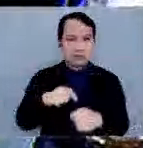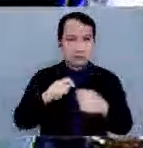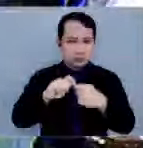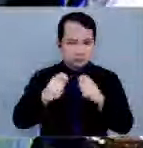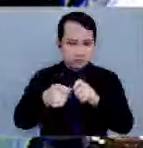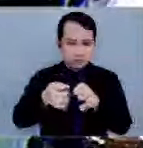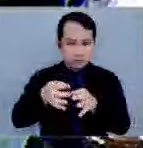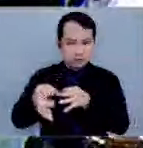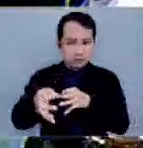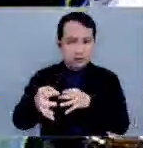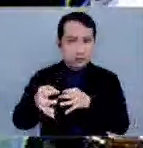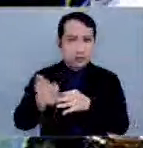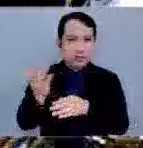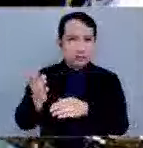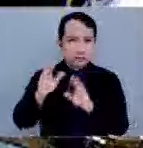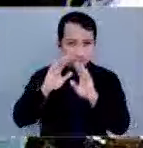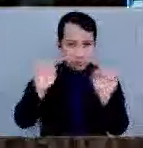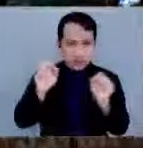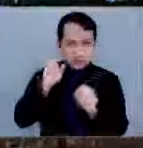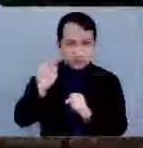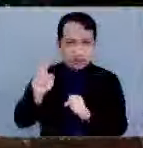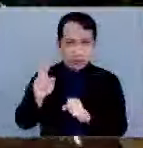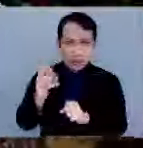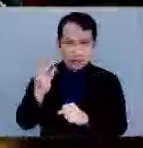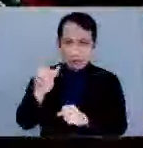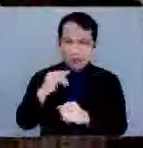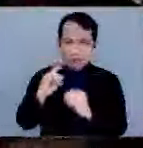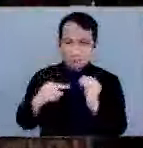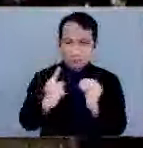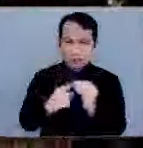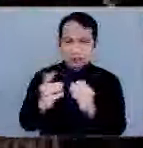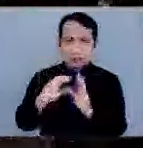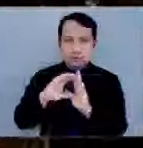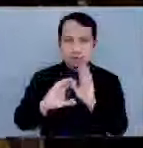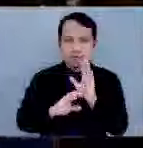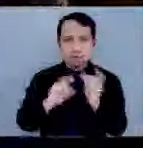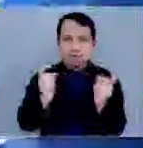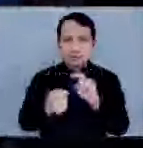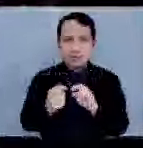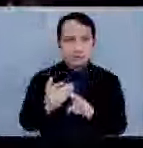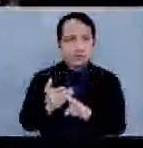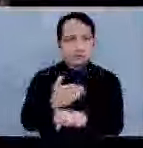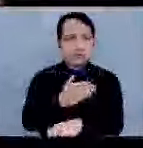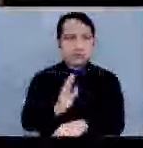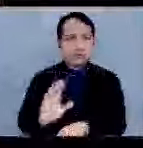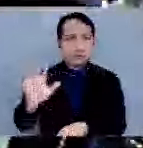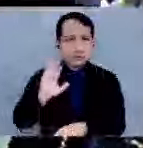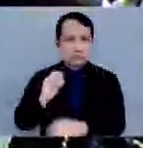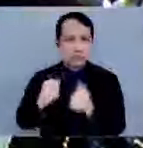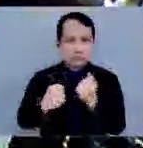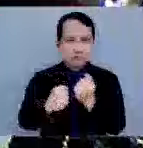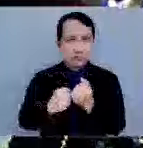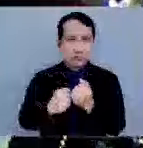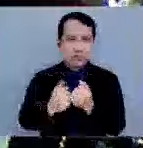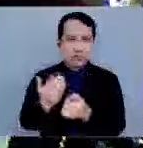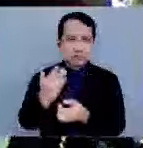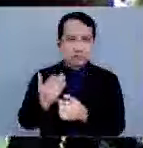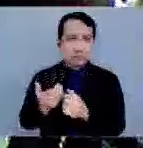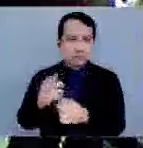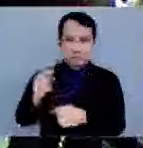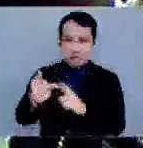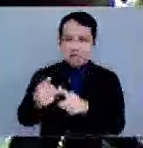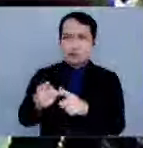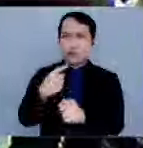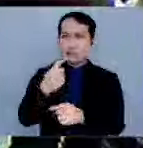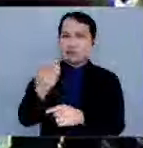ang habol ni PBBM sa Chacha. Dati na rin siyang kumambyo rito at sinabing suportado niya ang sinusulong na economic